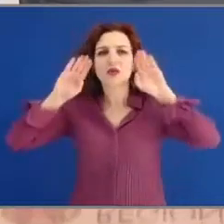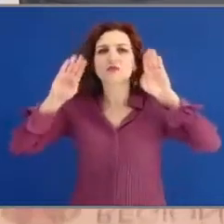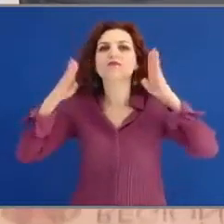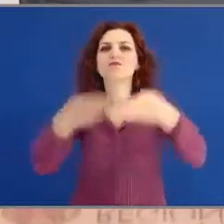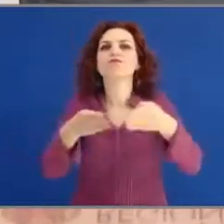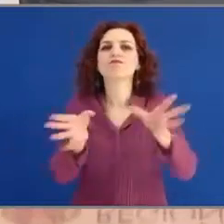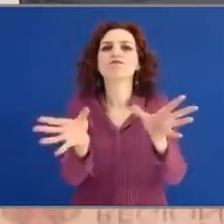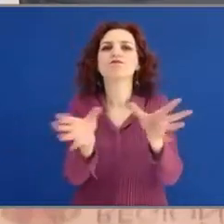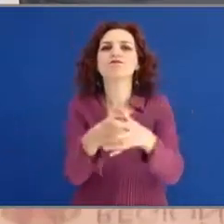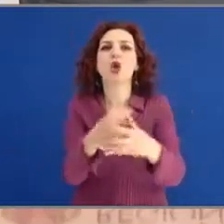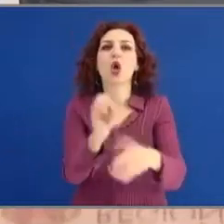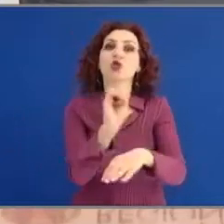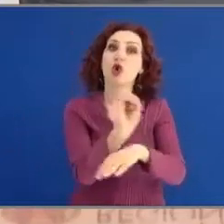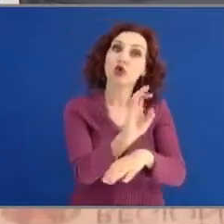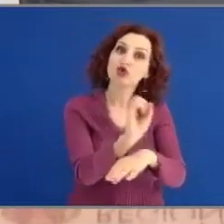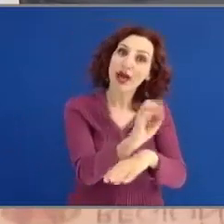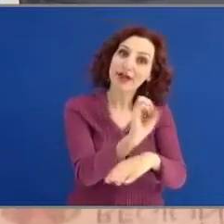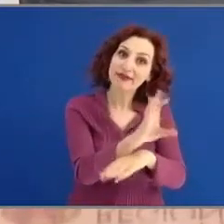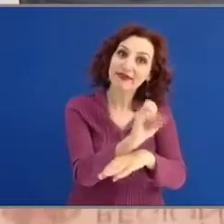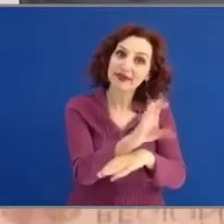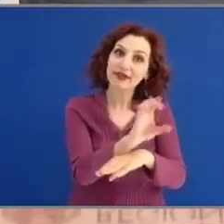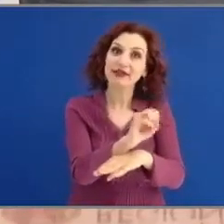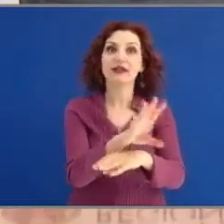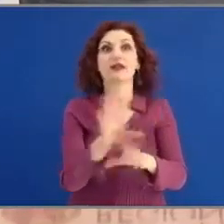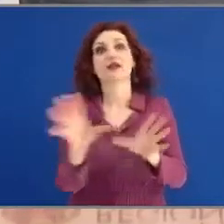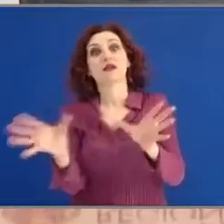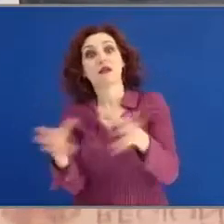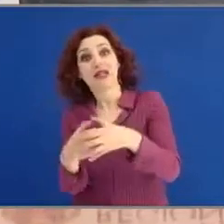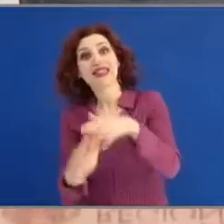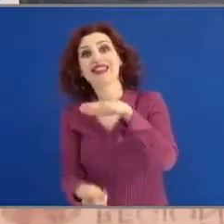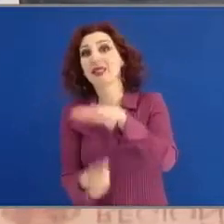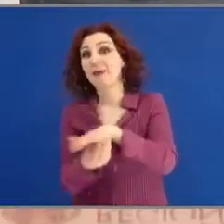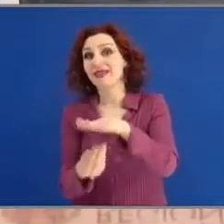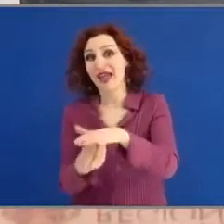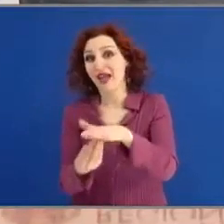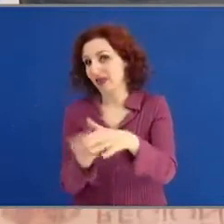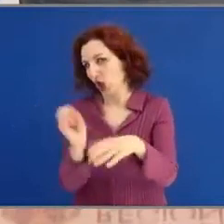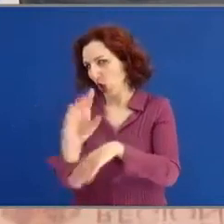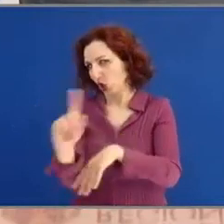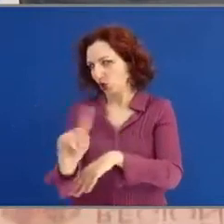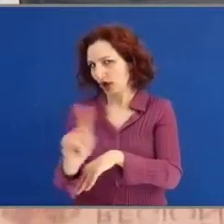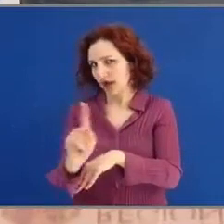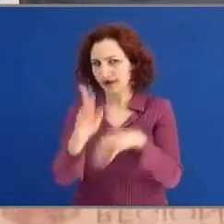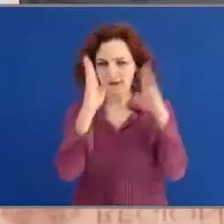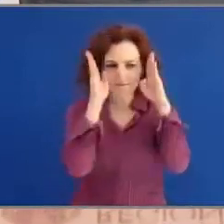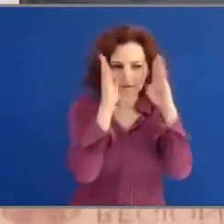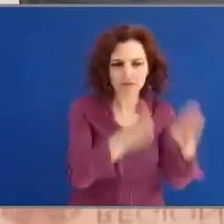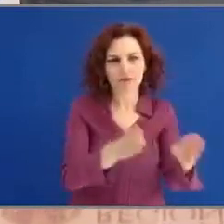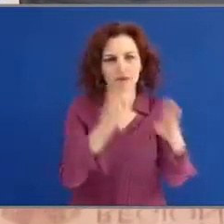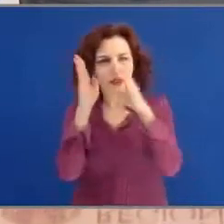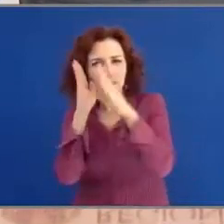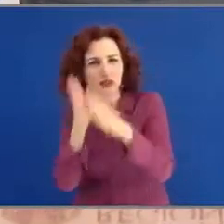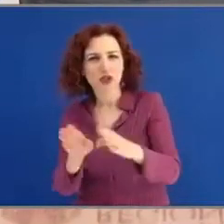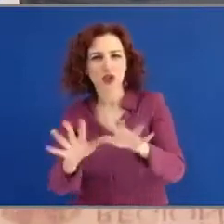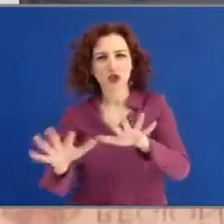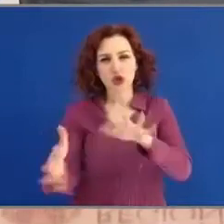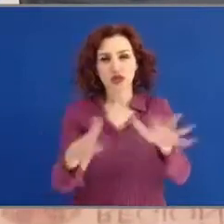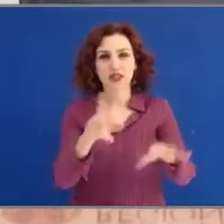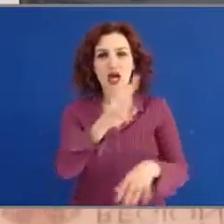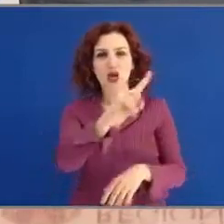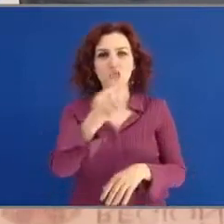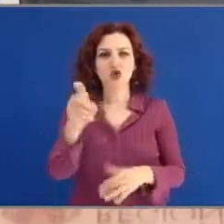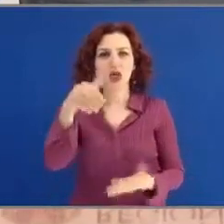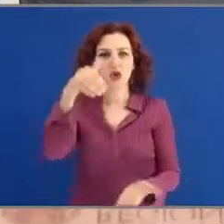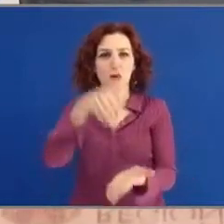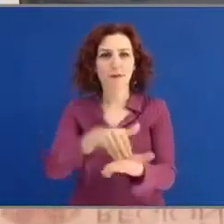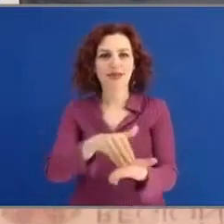docente e sul corpo non docente, che comunque rappresentano circa 100.000